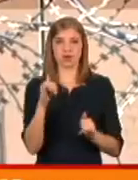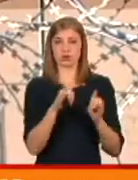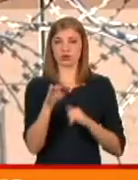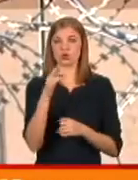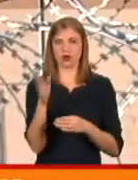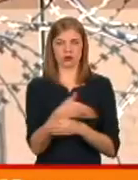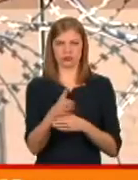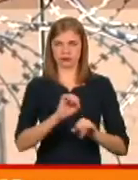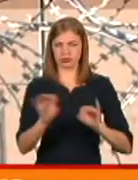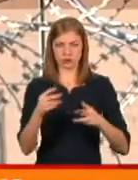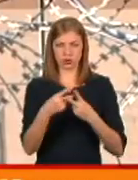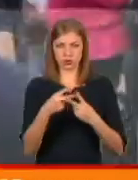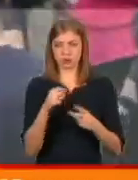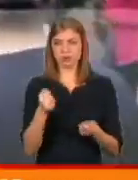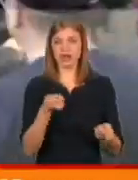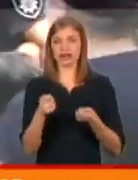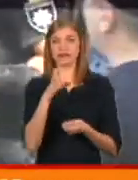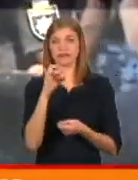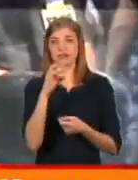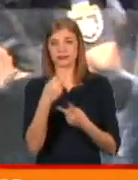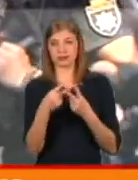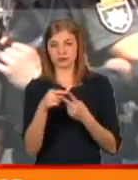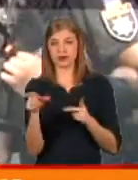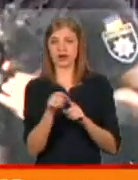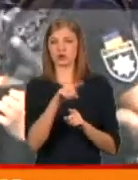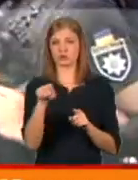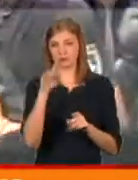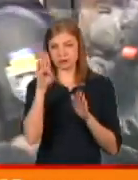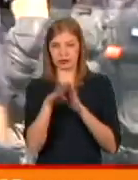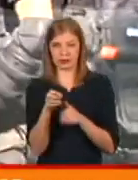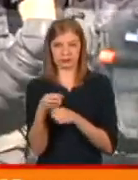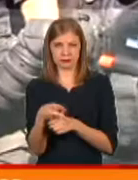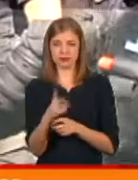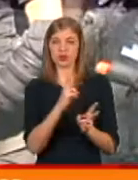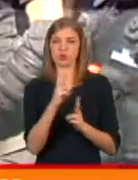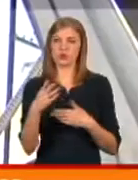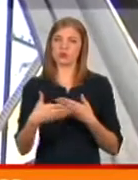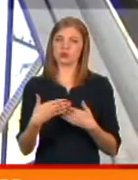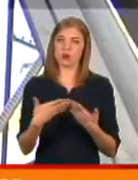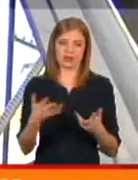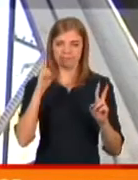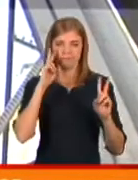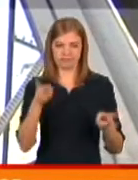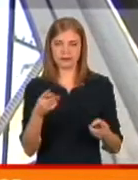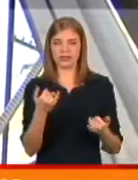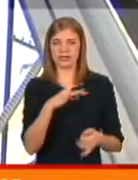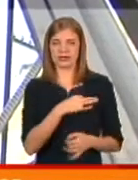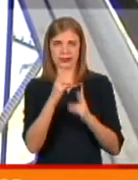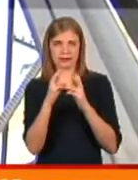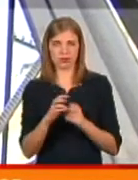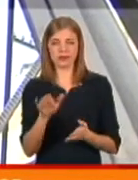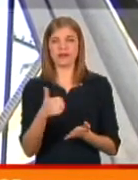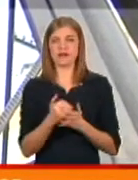Торнадівців розподілили по різних тюрмах. Керівника СІЗО разом із кількома підлеглими звільнили. Чи хтось покараний – невідомо, триває слідство.